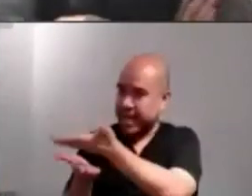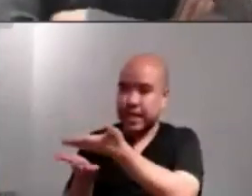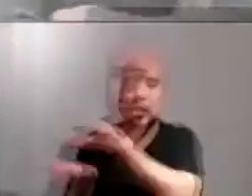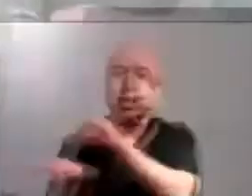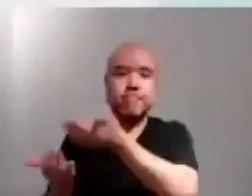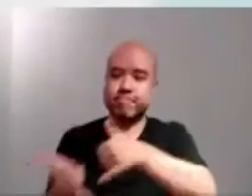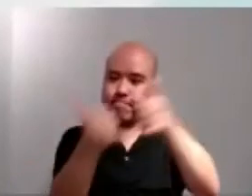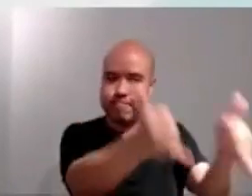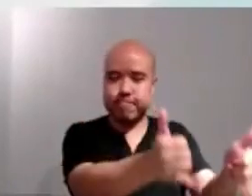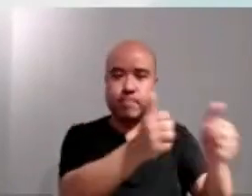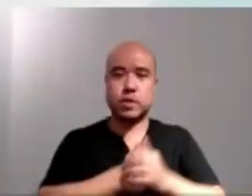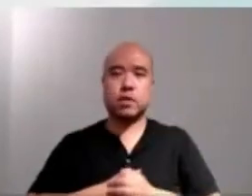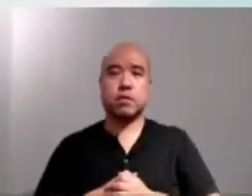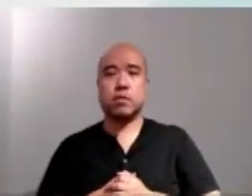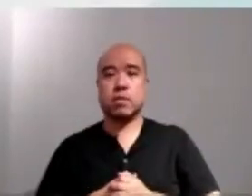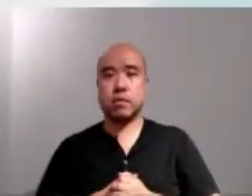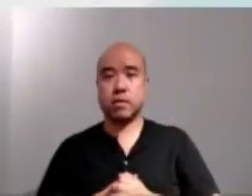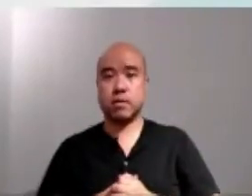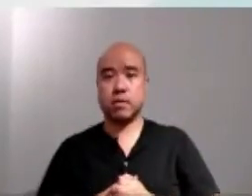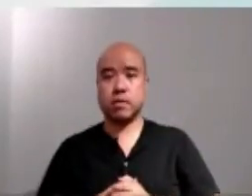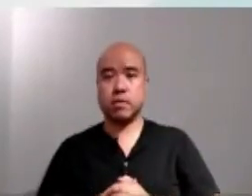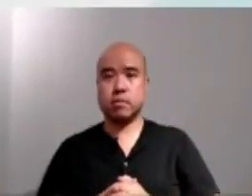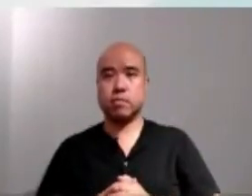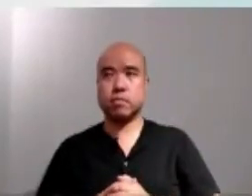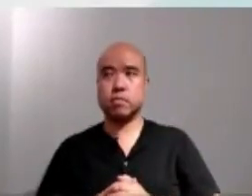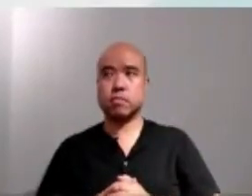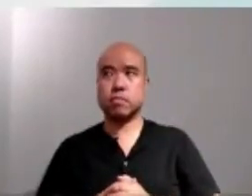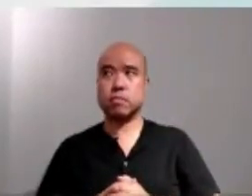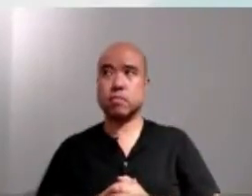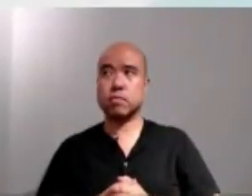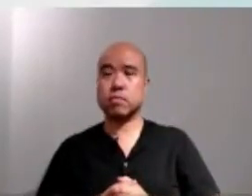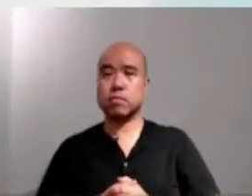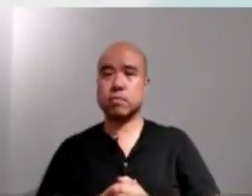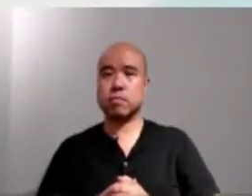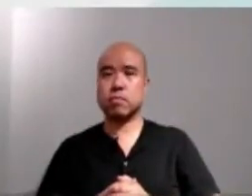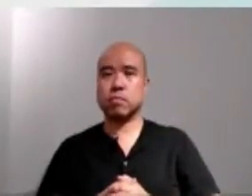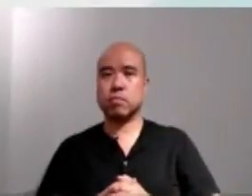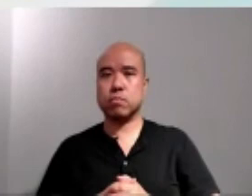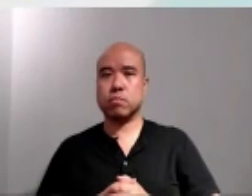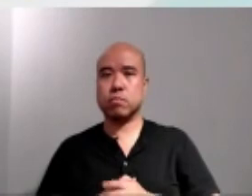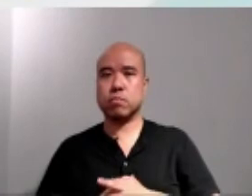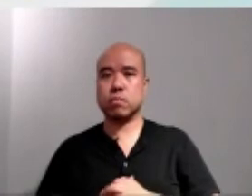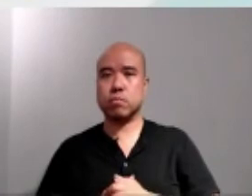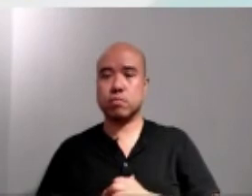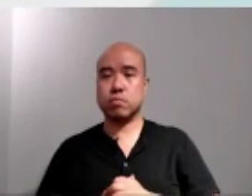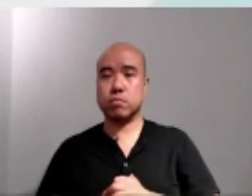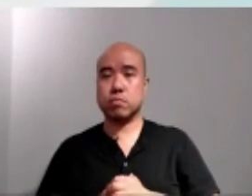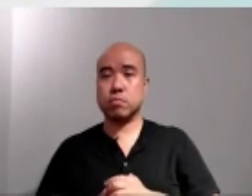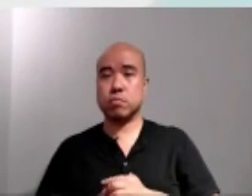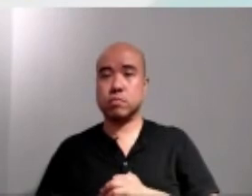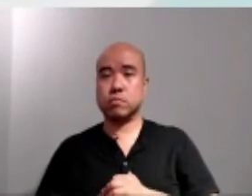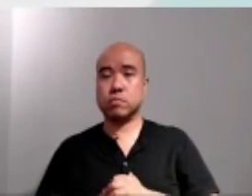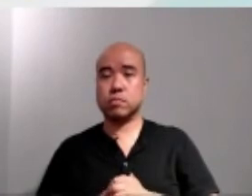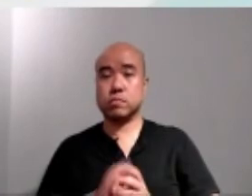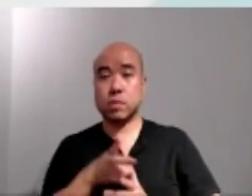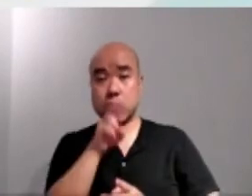晒 ，thank you。好啦，跟住继续落嚟啦，我哋千祈唔好俾佢停。好啦，而家喺荧光幕上面咧就